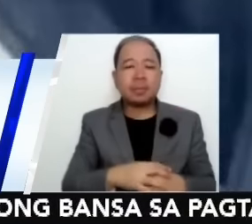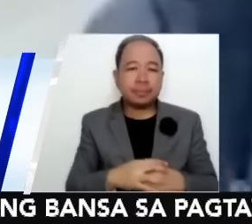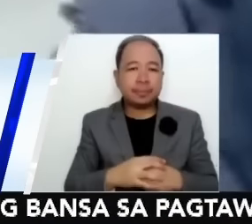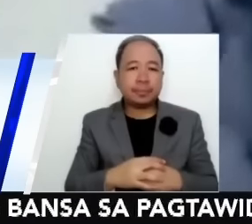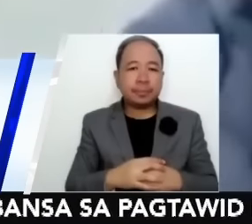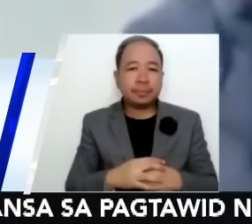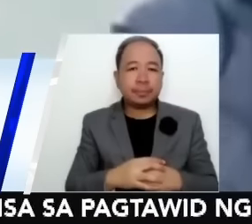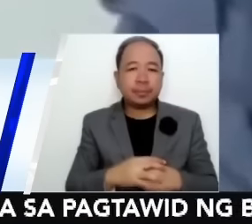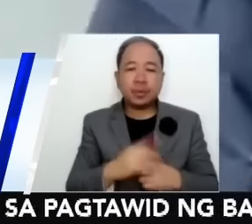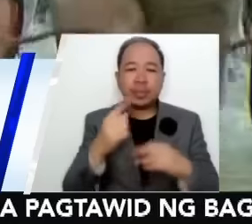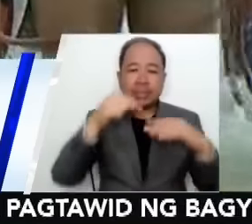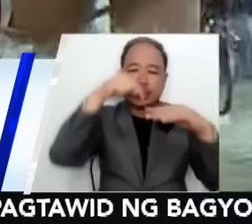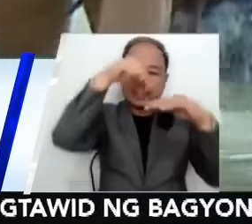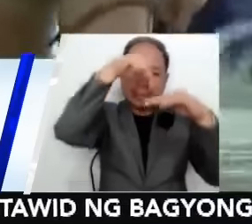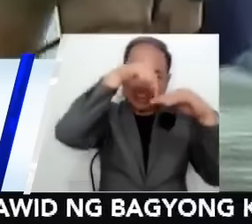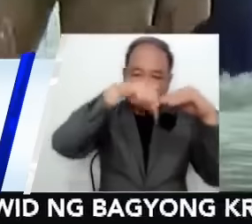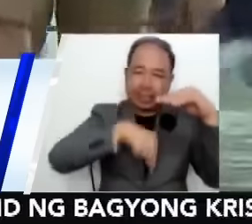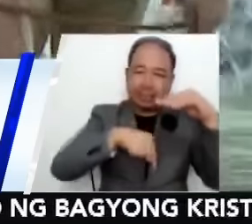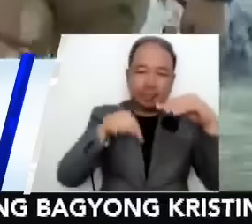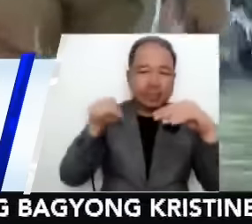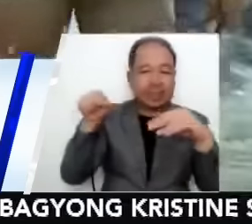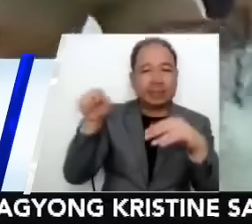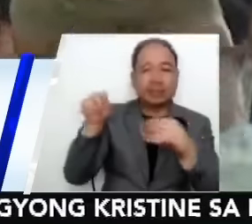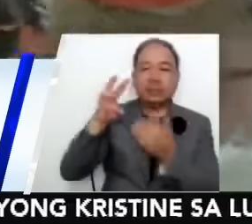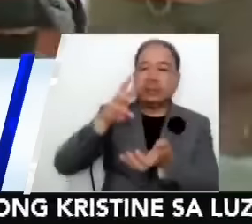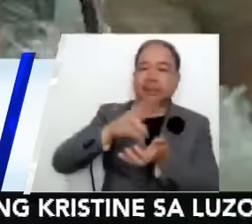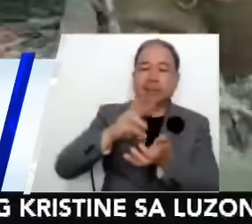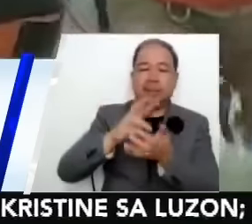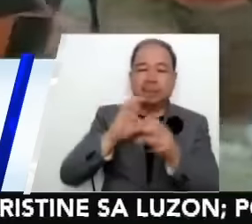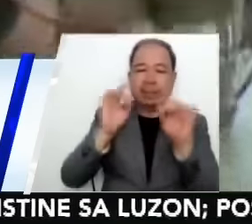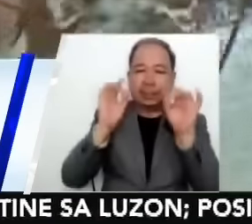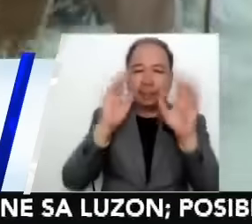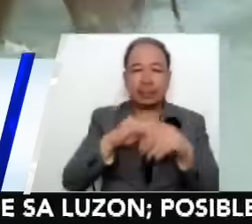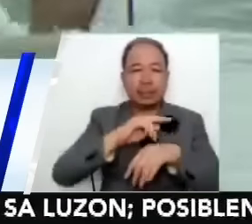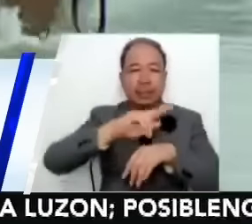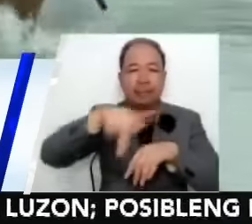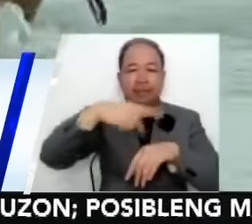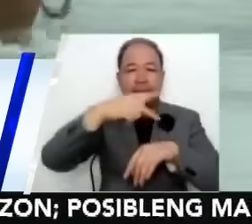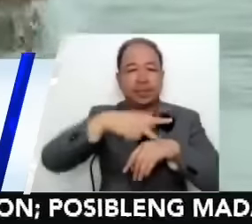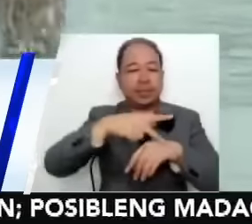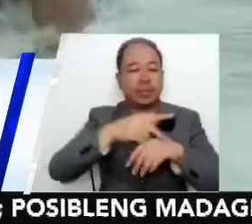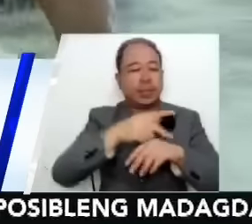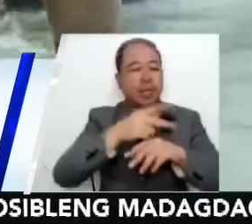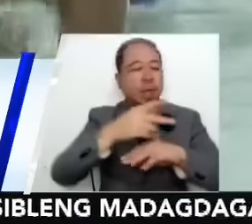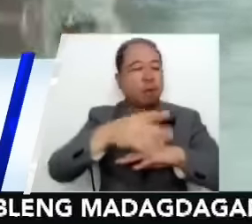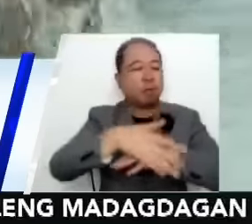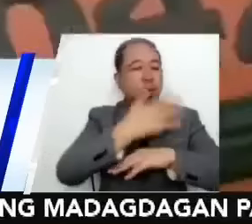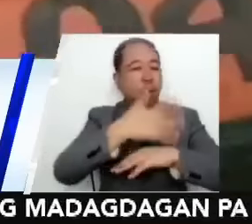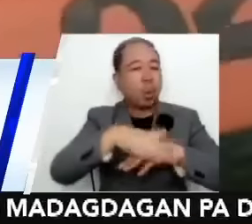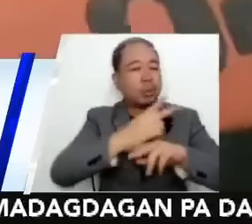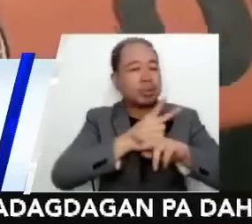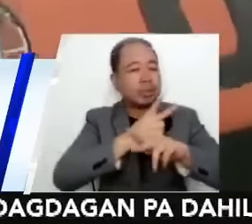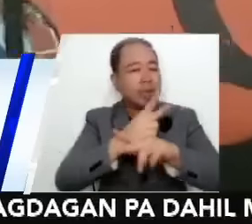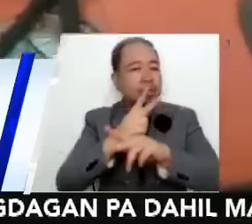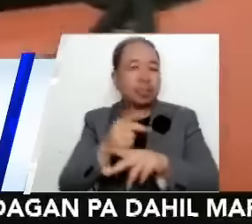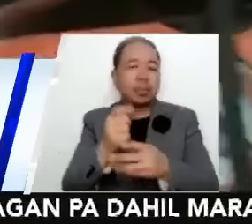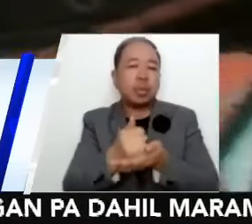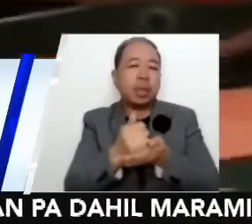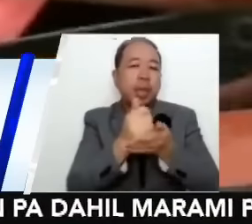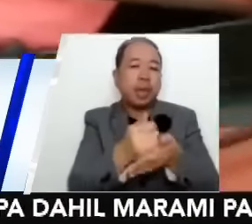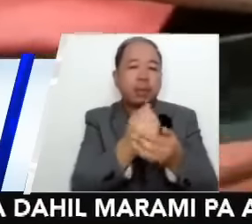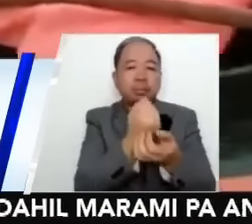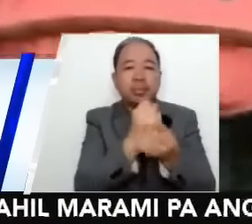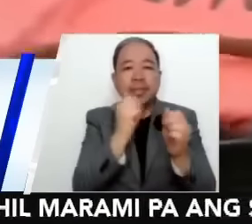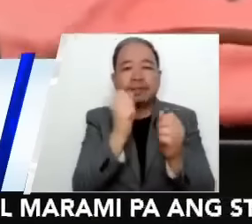pinakamalalim. Mga palig yun sir. Ang Philippine Coast Guard, kabilang sa mga nagtawid na mga stranded na pasahero, kasama ang